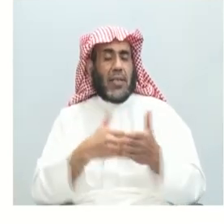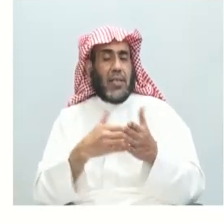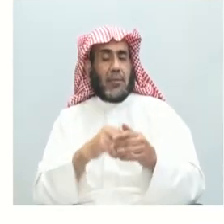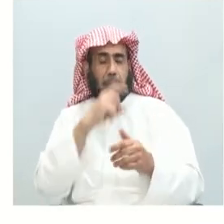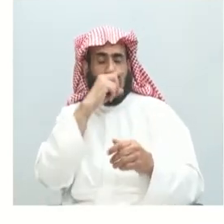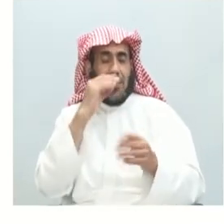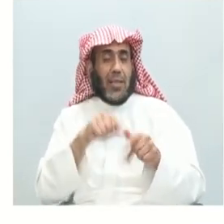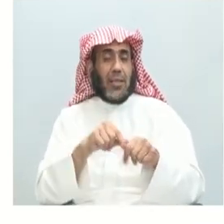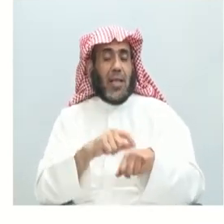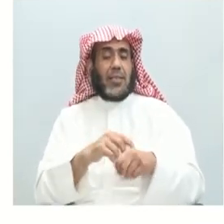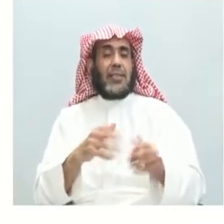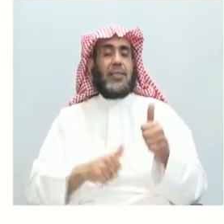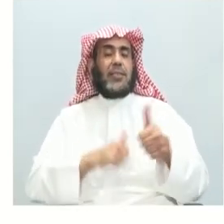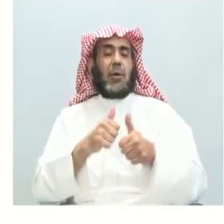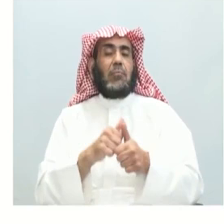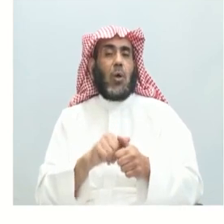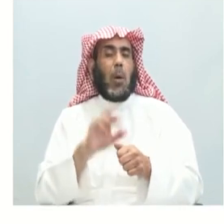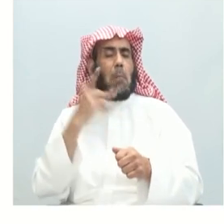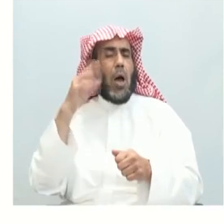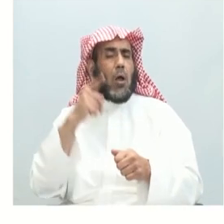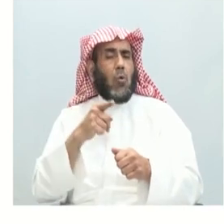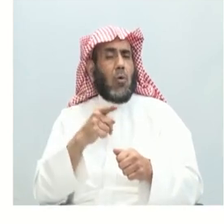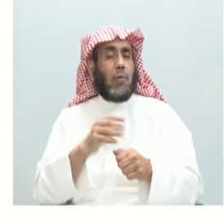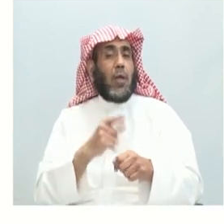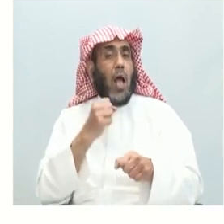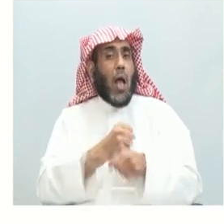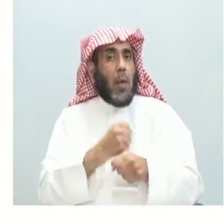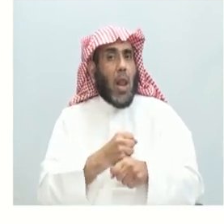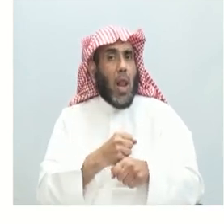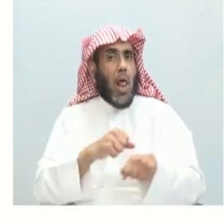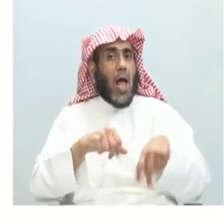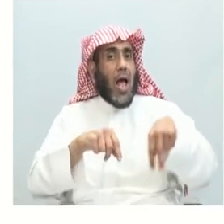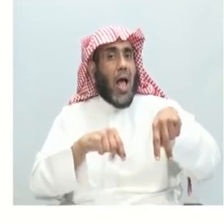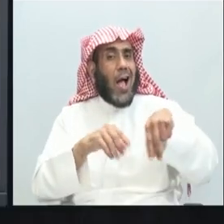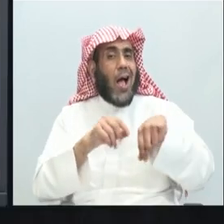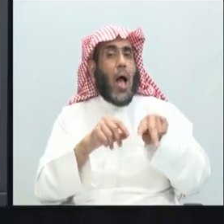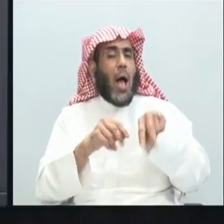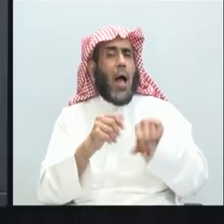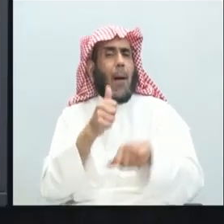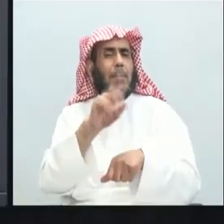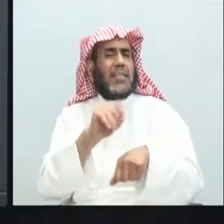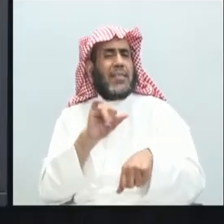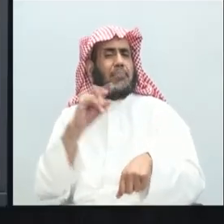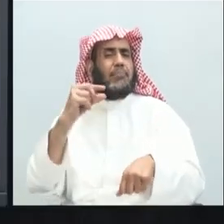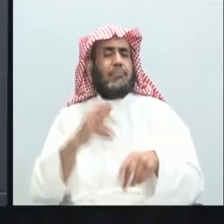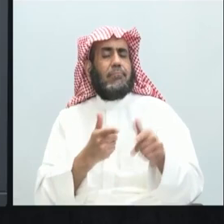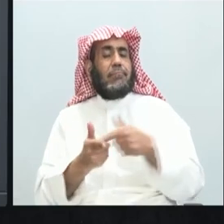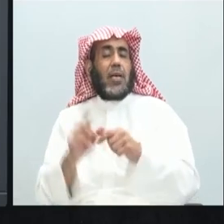اثناء السباق فقلنا ما رايك في تصرف احمد اذا التصرف الذي قام به احمد